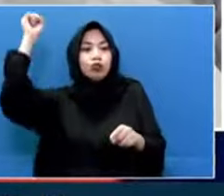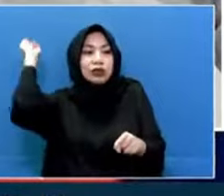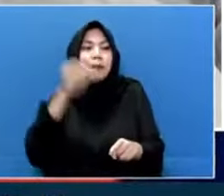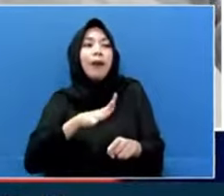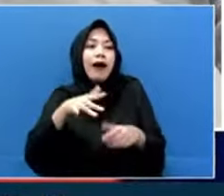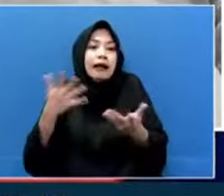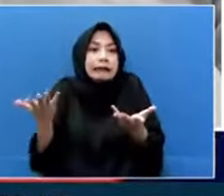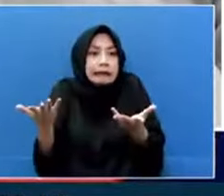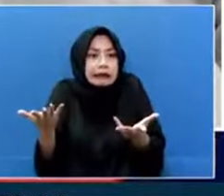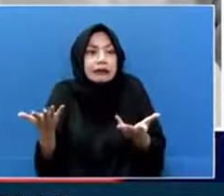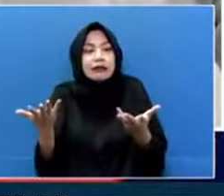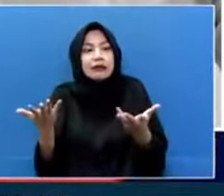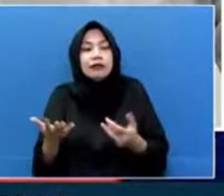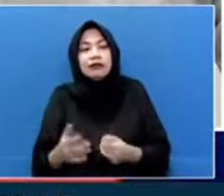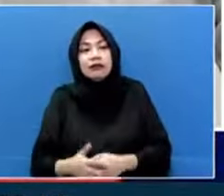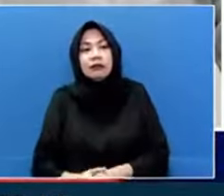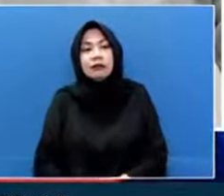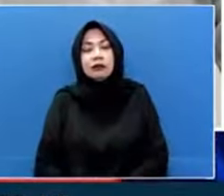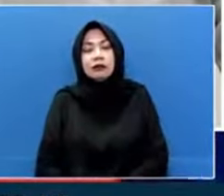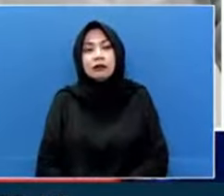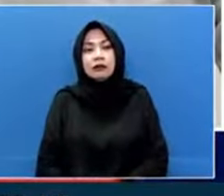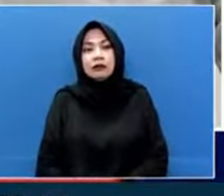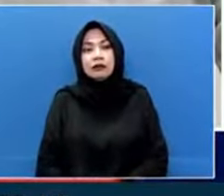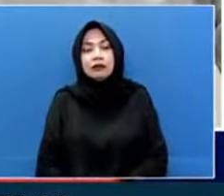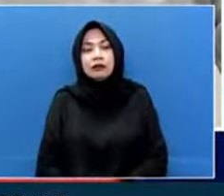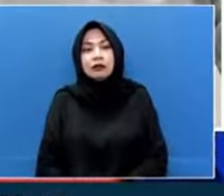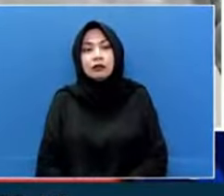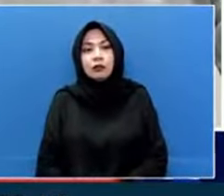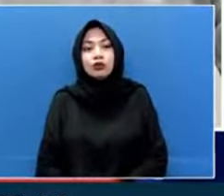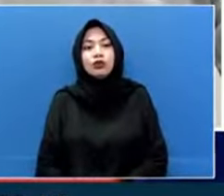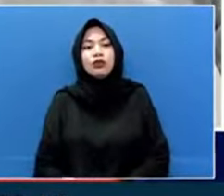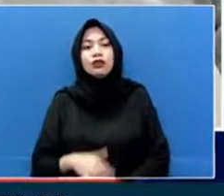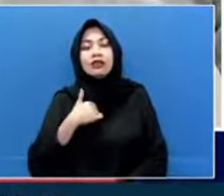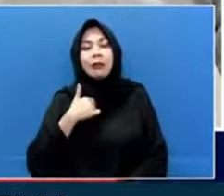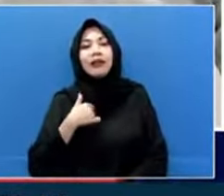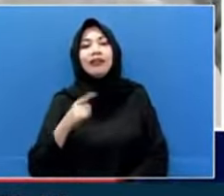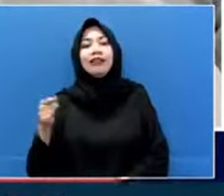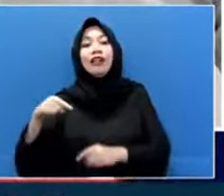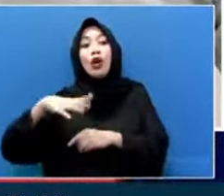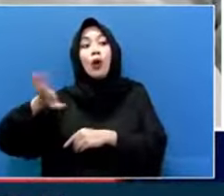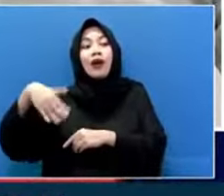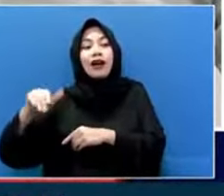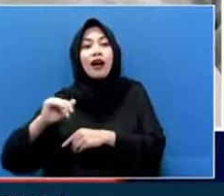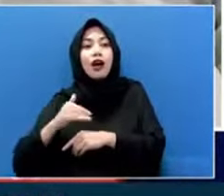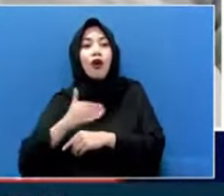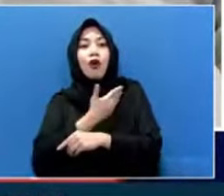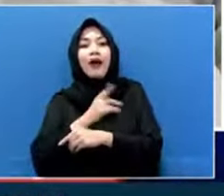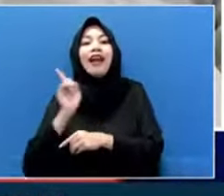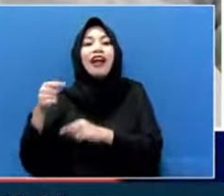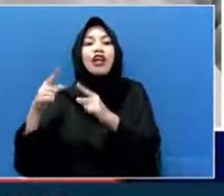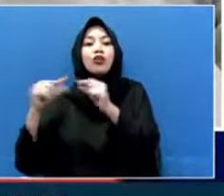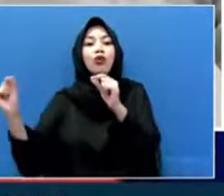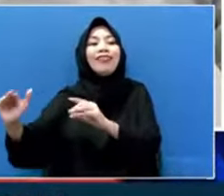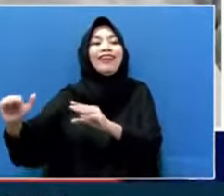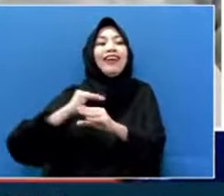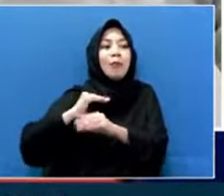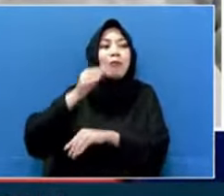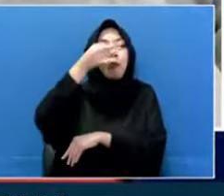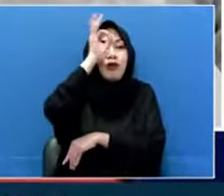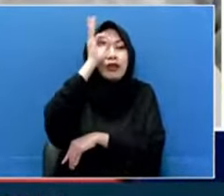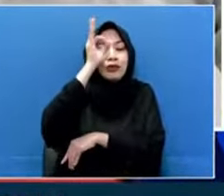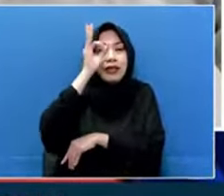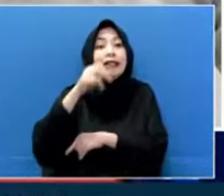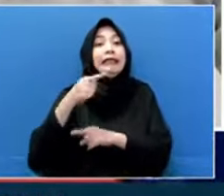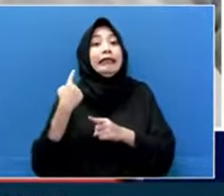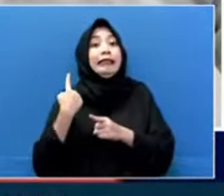kejadian ini dan dibuatkan juga surat pernyataan dari orang tua namun dari pihak